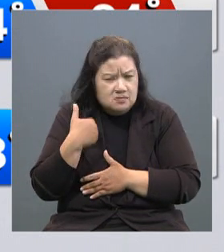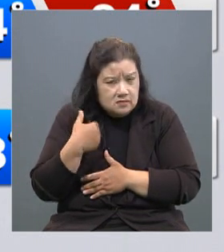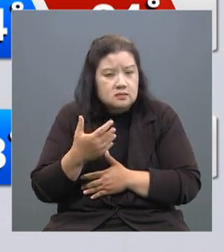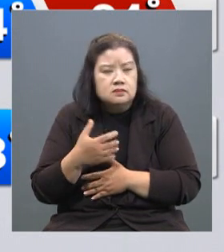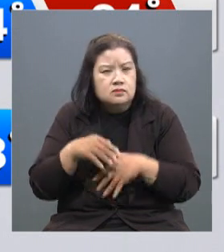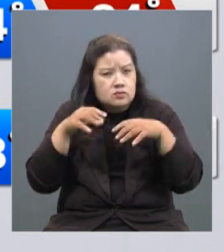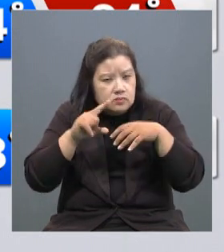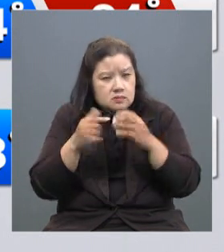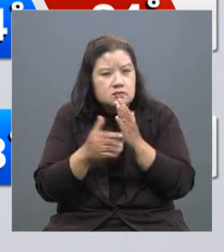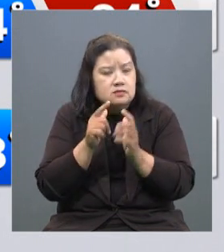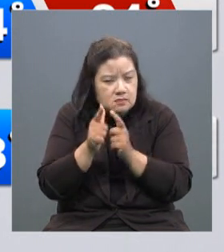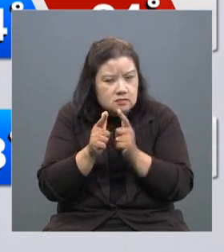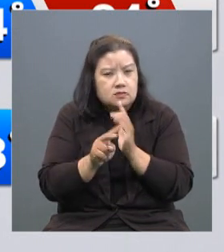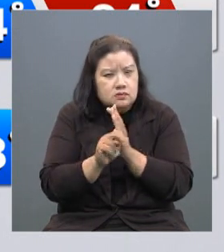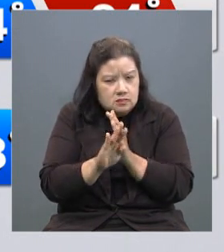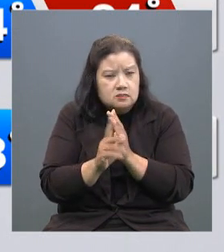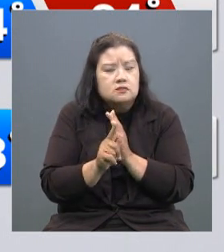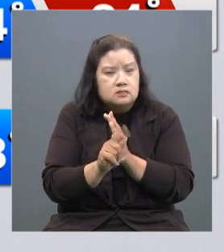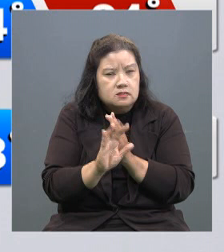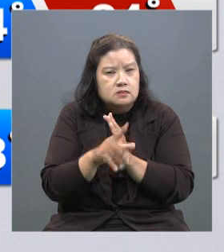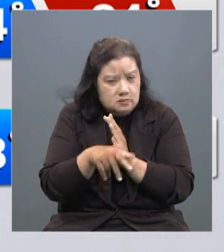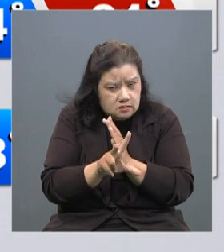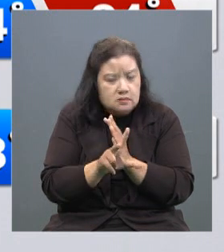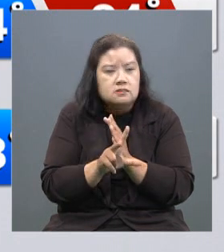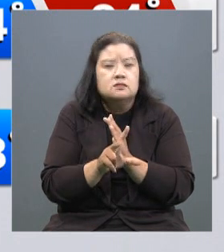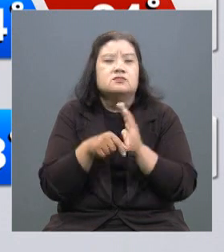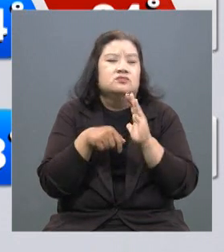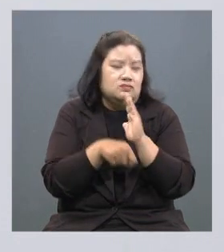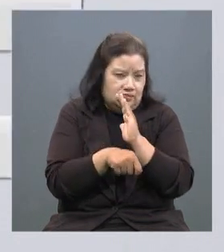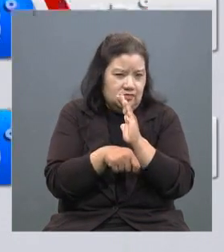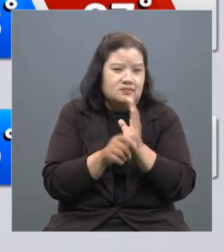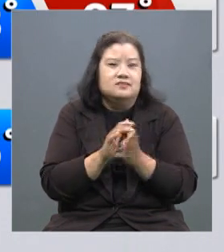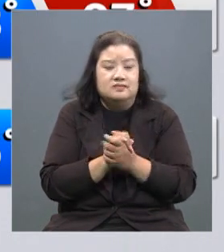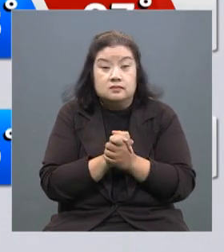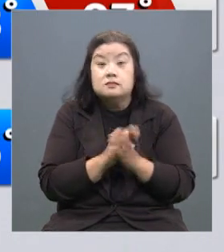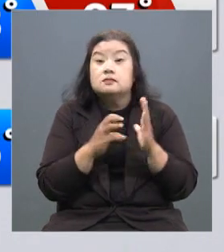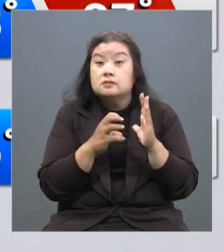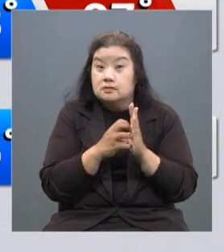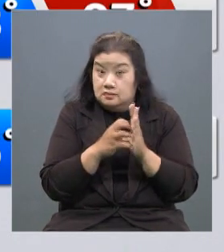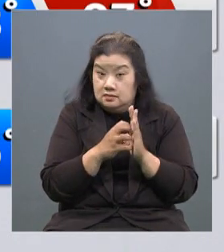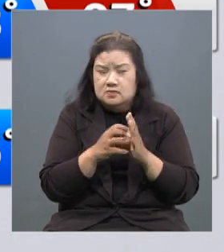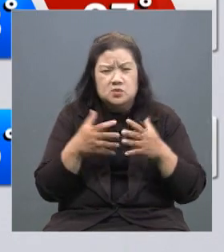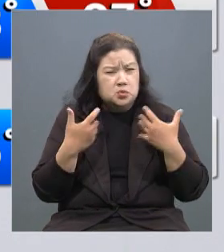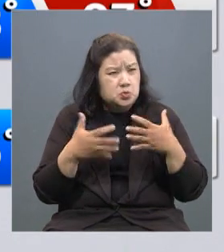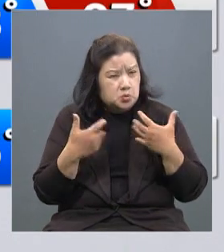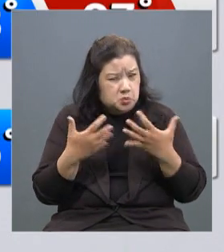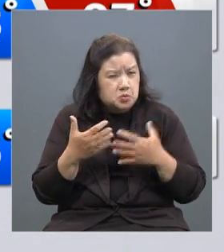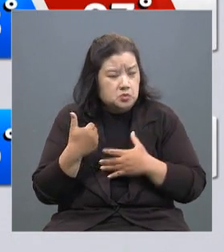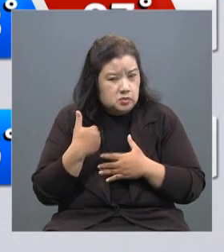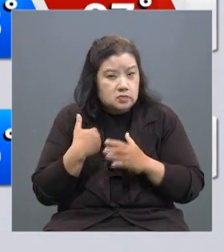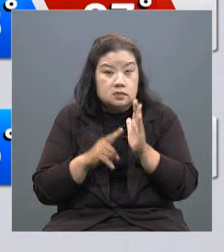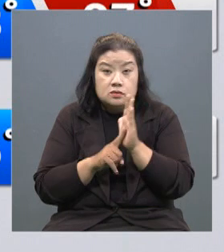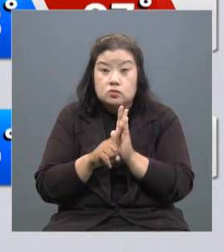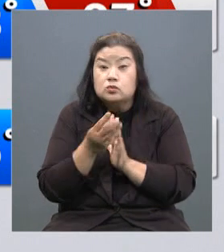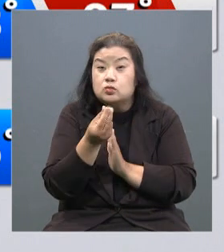กได้ที่เลยหนองคายบึงกาฬชัยภูมินครราชสีมาภาคกลางกลางวันร้อนอุณหภูมิขยับขึ้นม